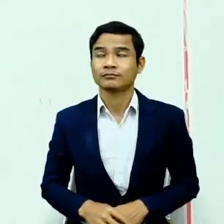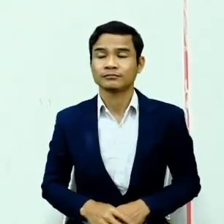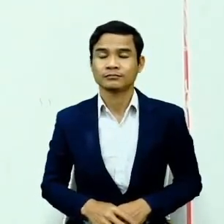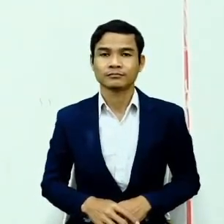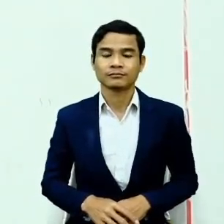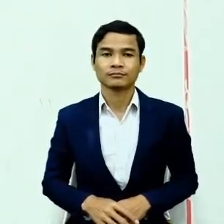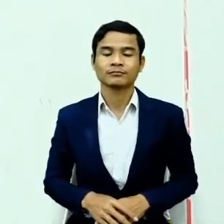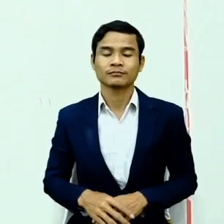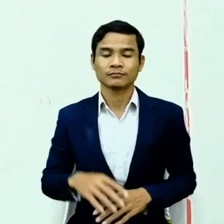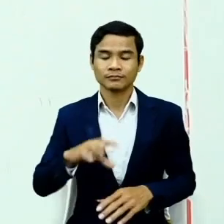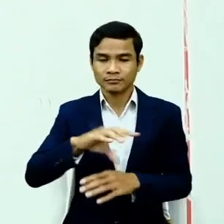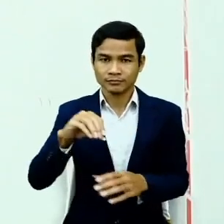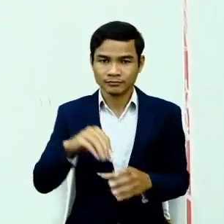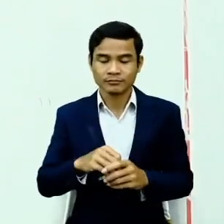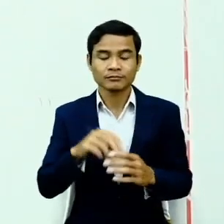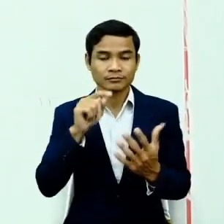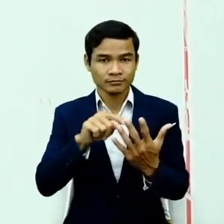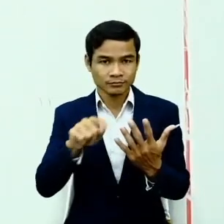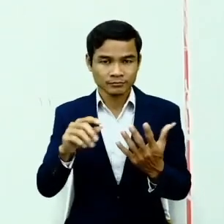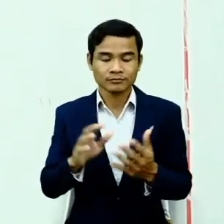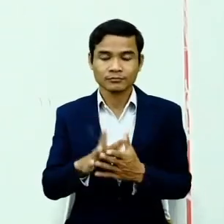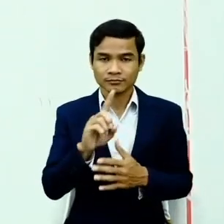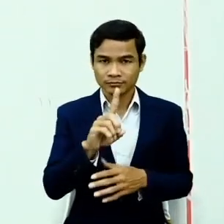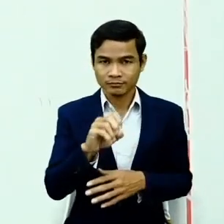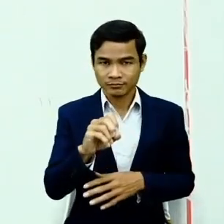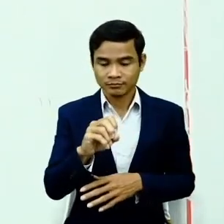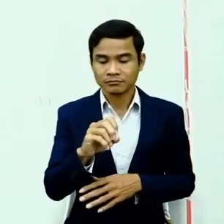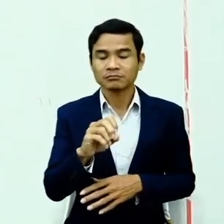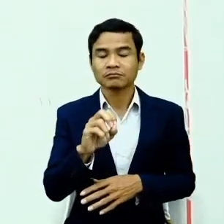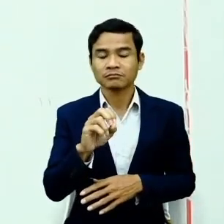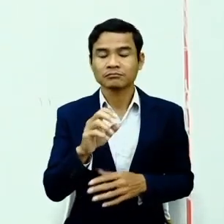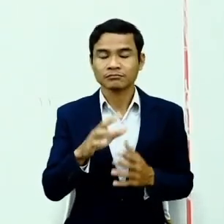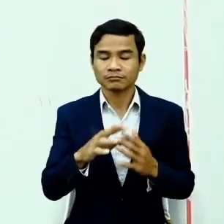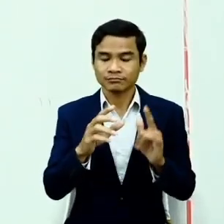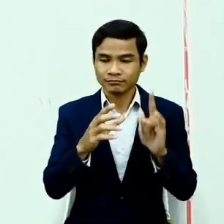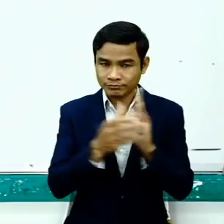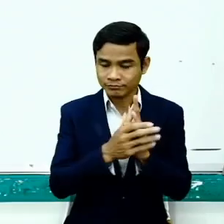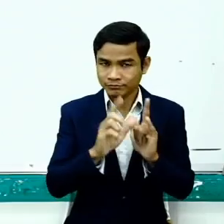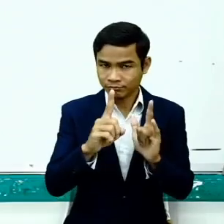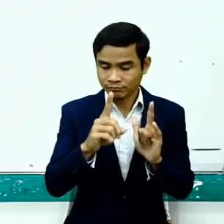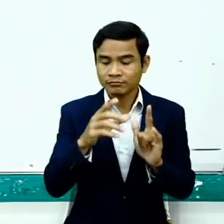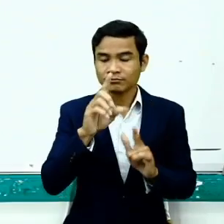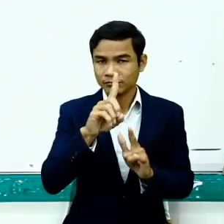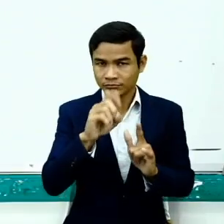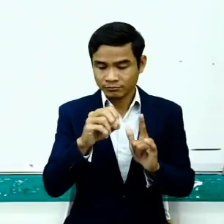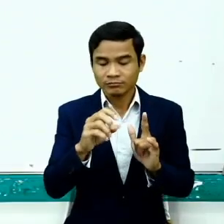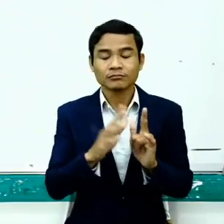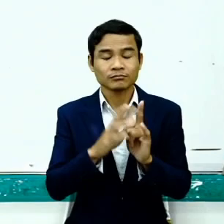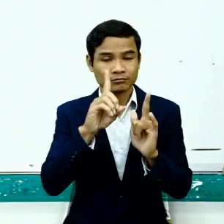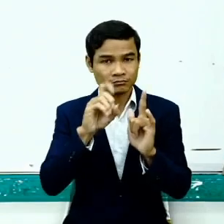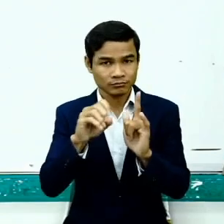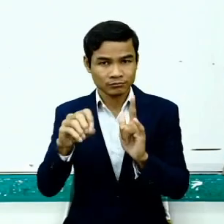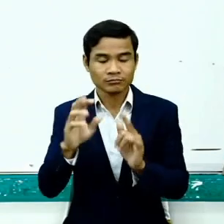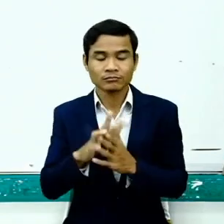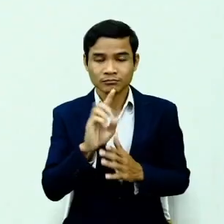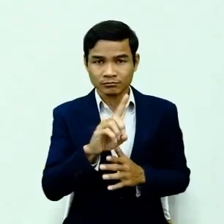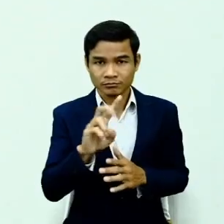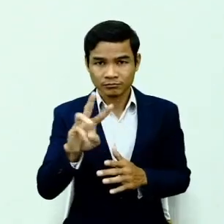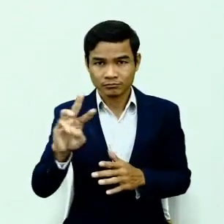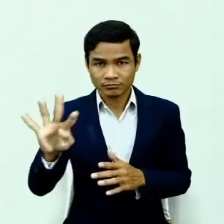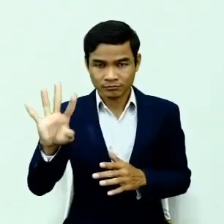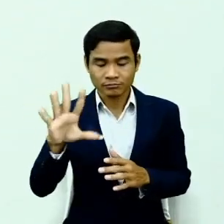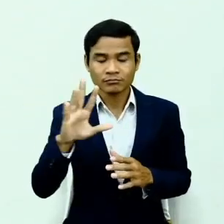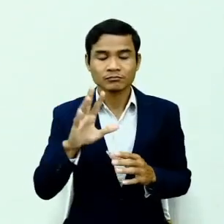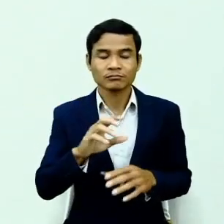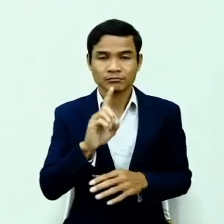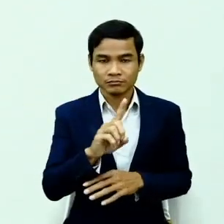Tạm đá tặng ọc này. Ta rộp chùm mùi nè cứu đọc. Chà, không mà đông đọc nó con á. Chà, dừng ai rộp mũi, bây giờ bạn đã chẳng dưỡng. Cất sẽ rộp một